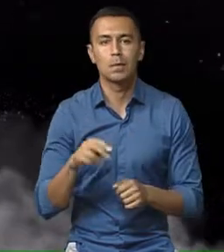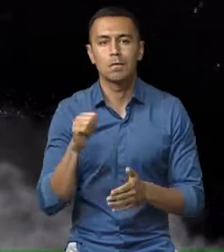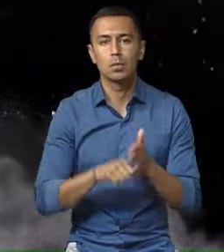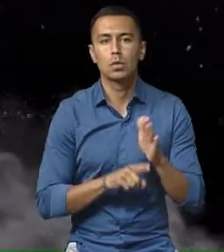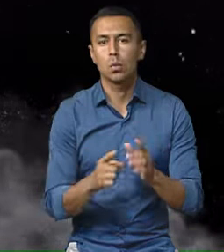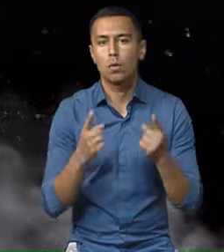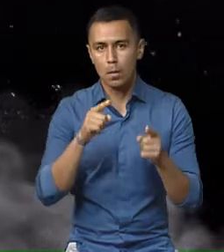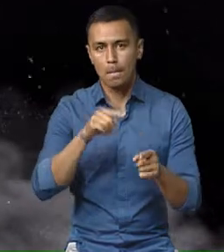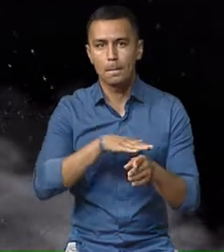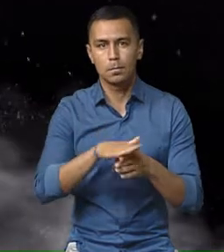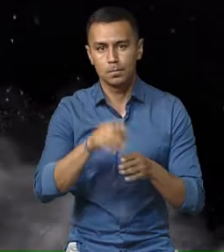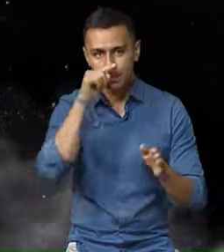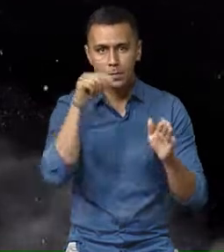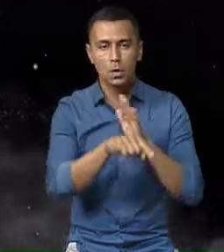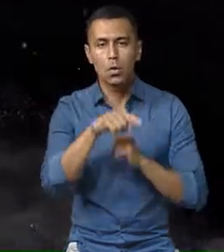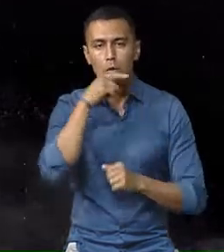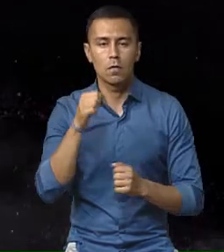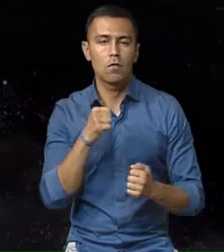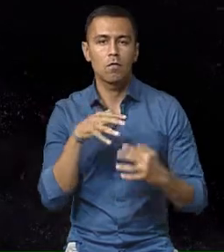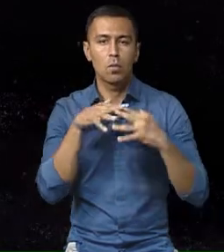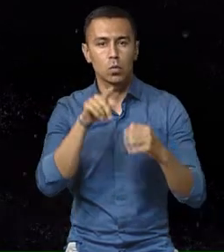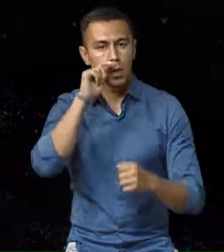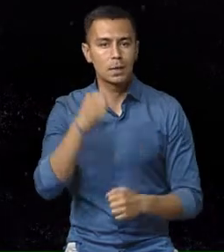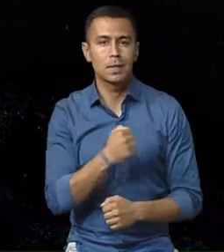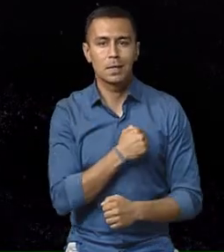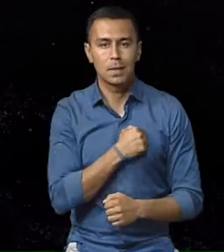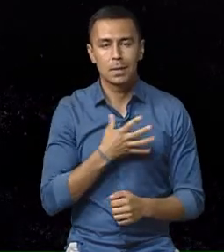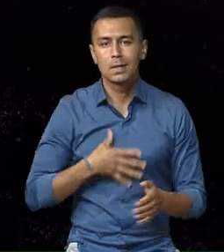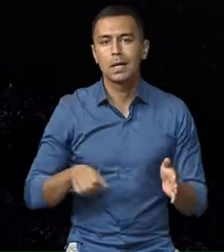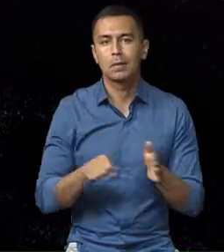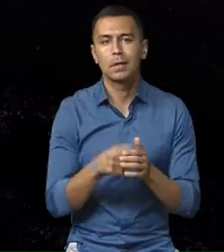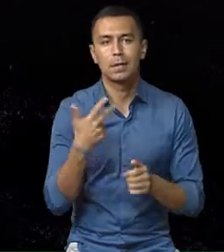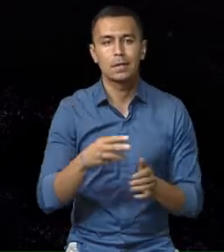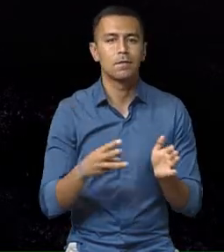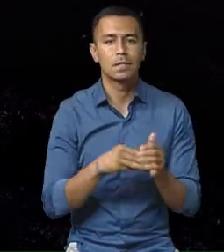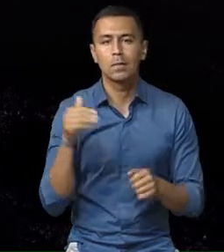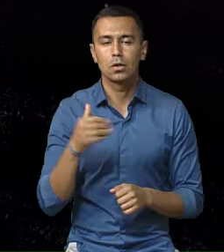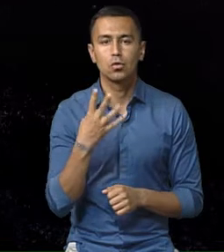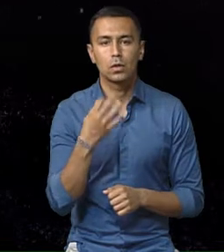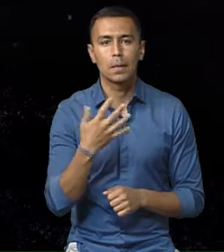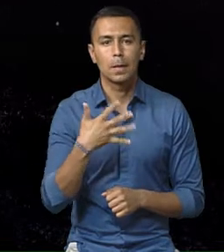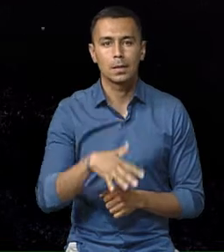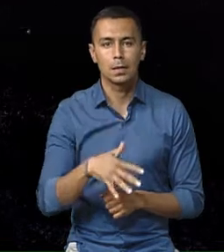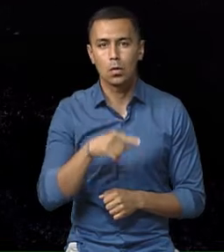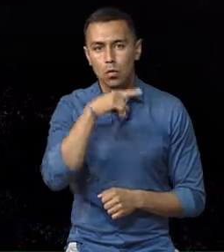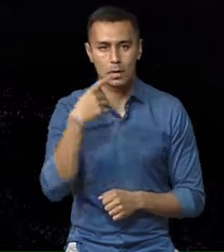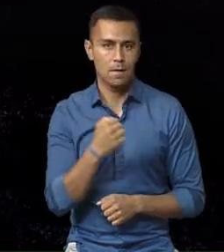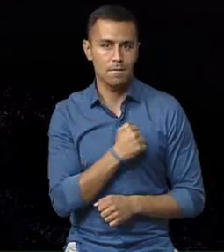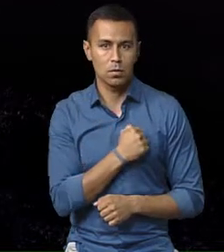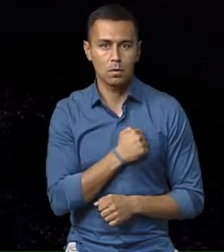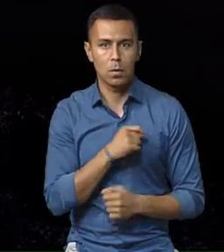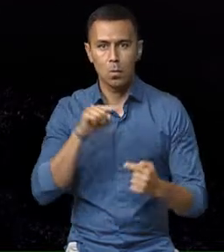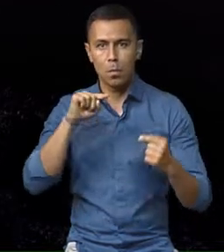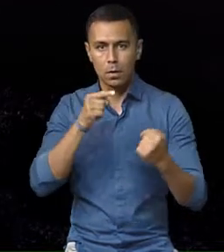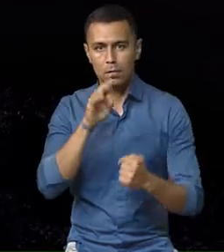початку повномасштабного вторгнення Росії у бою з українськими захисниками загинули 38 450 російських військових.